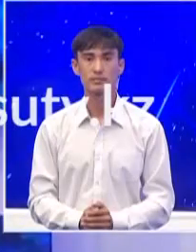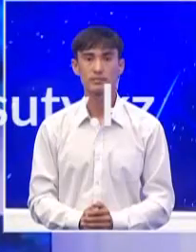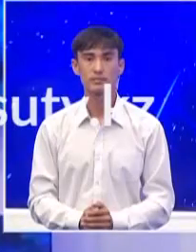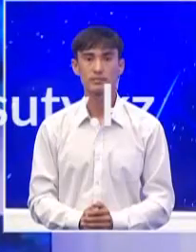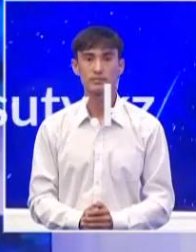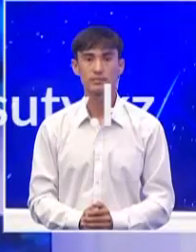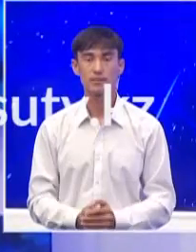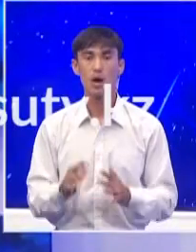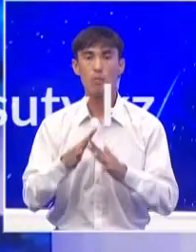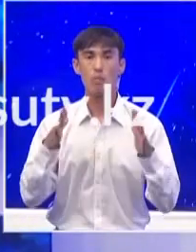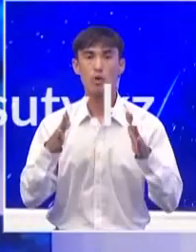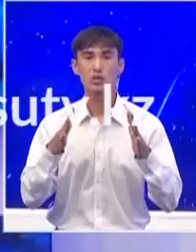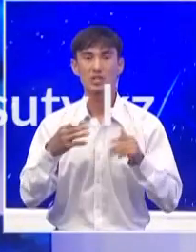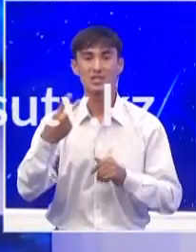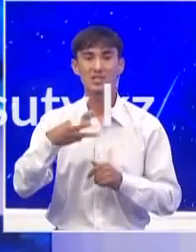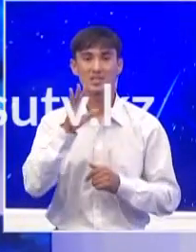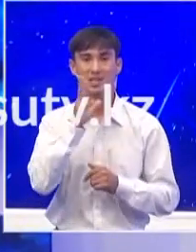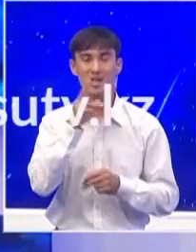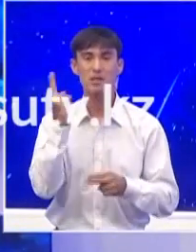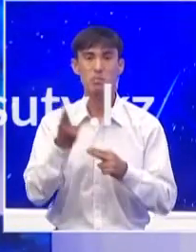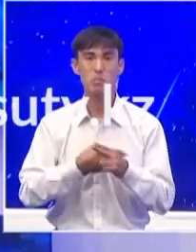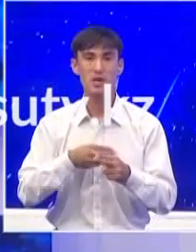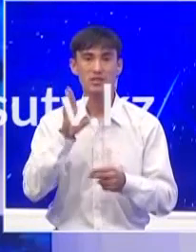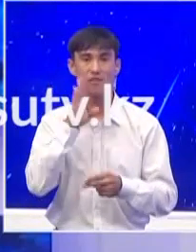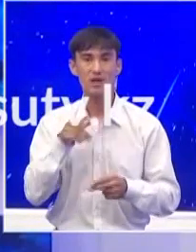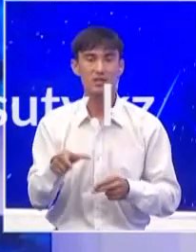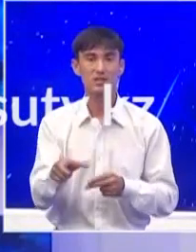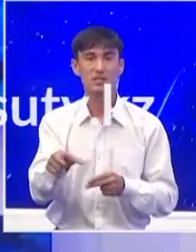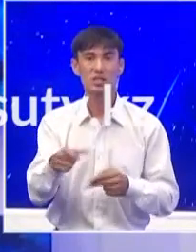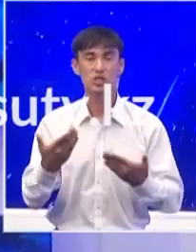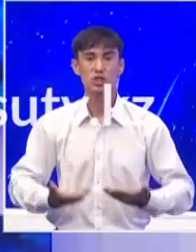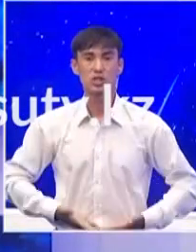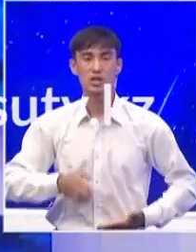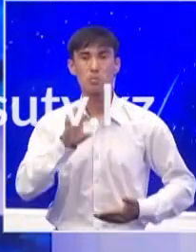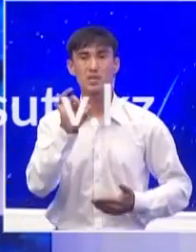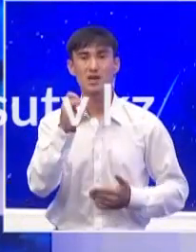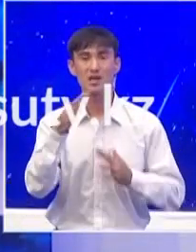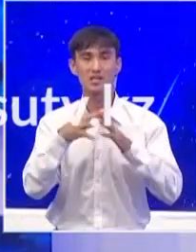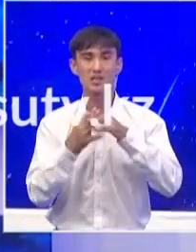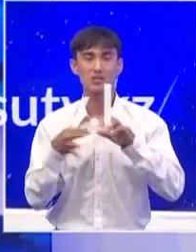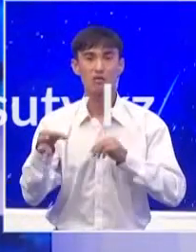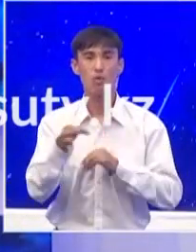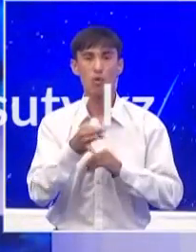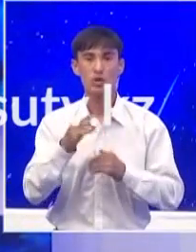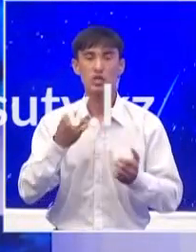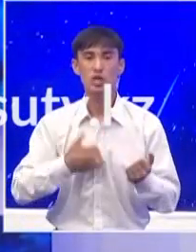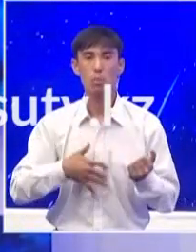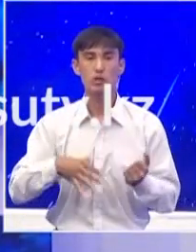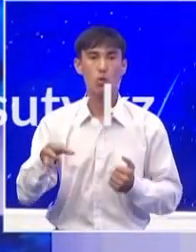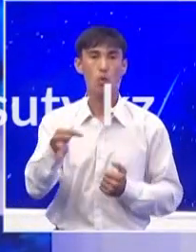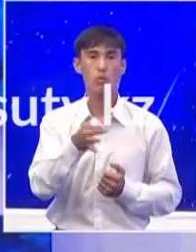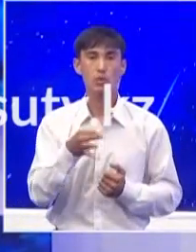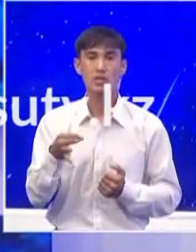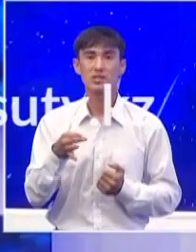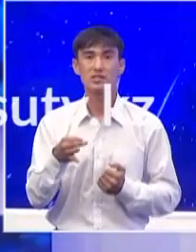больше а 30 лет без центрального водоснабжения жителей abyss огарского сельского округа жамбылской области